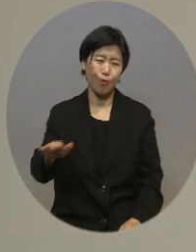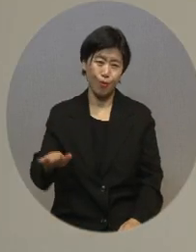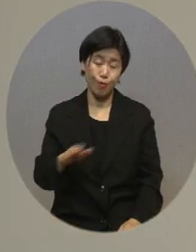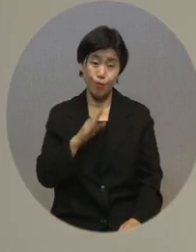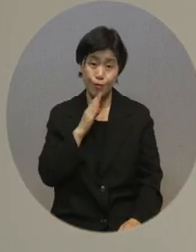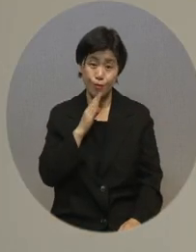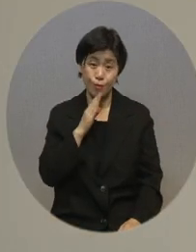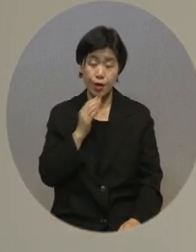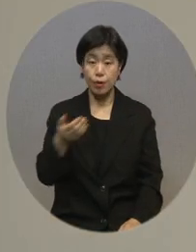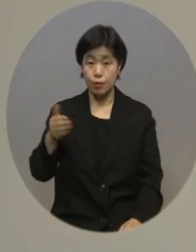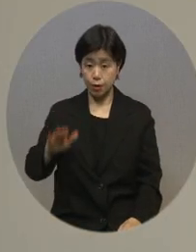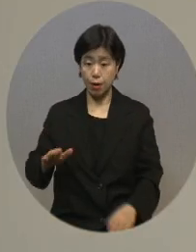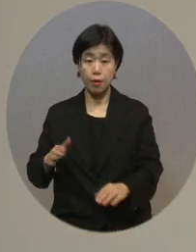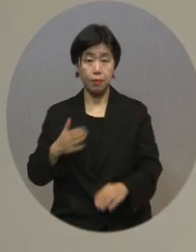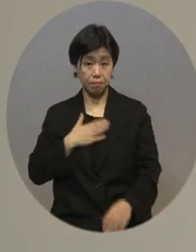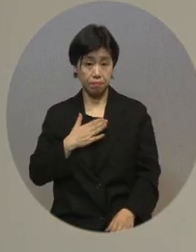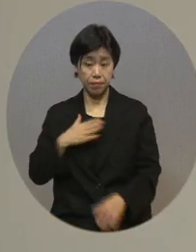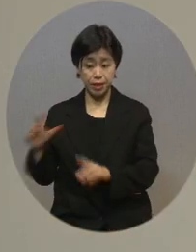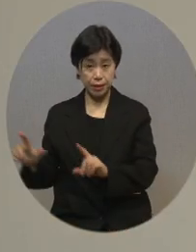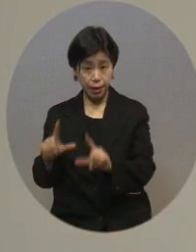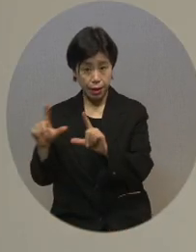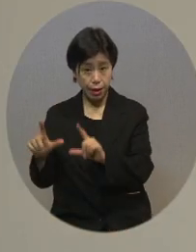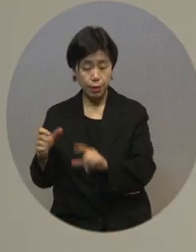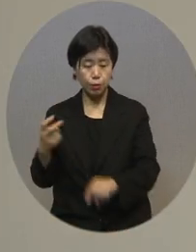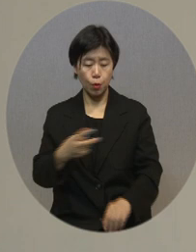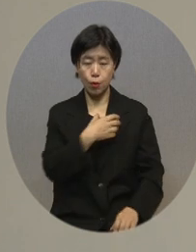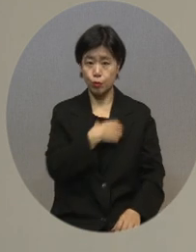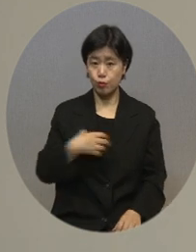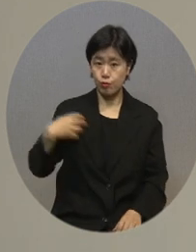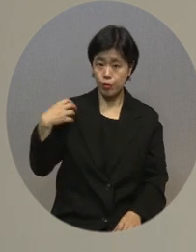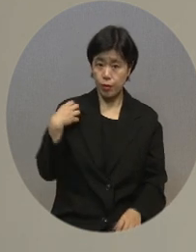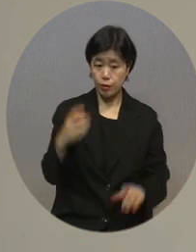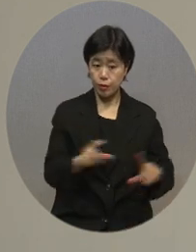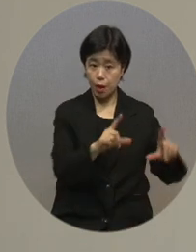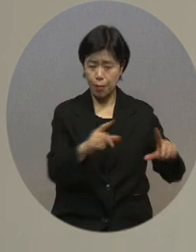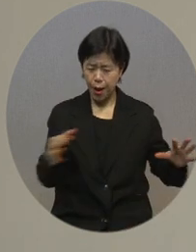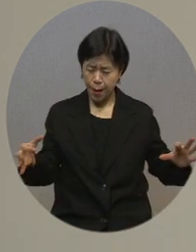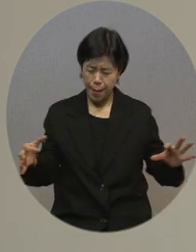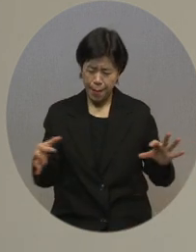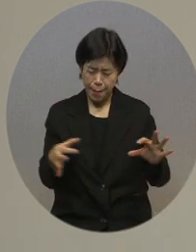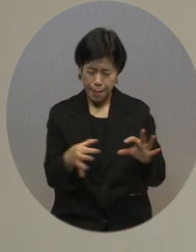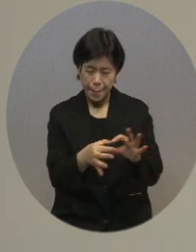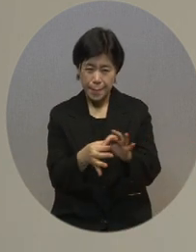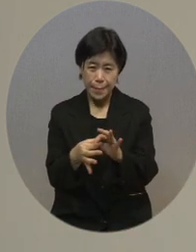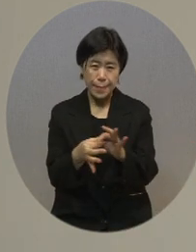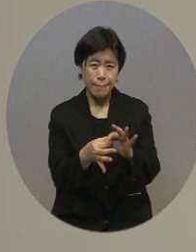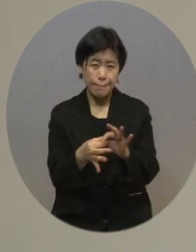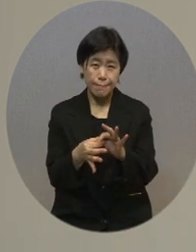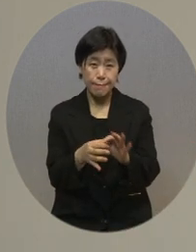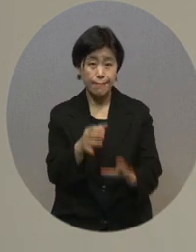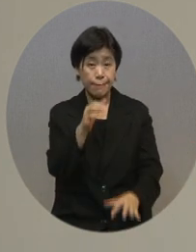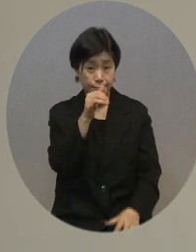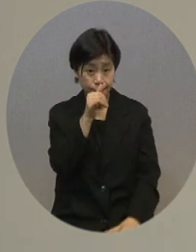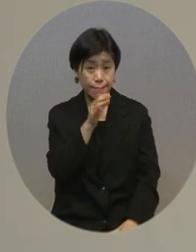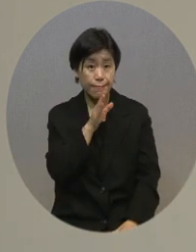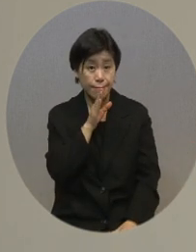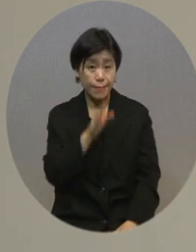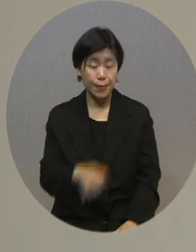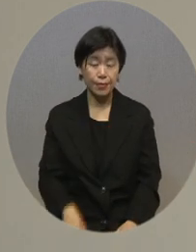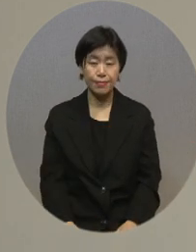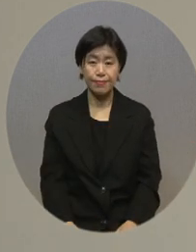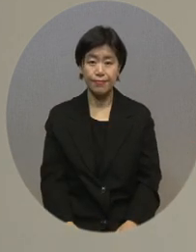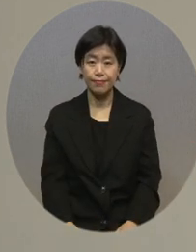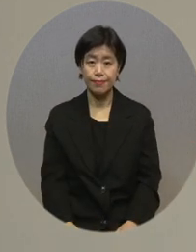삶과 구청 기초단체인 구청과는 굉장히 큰 밀접성이 있거든요. 그렇죠.